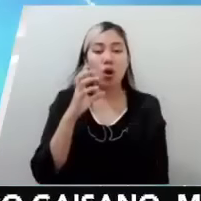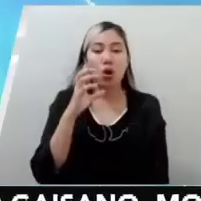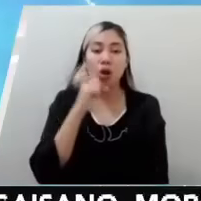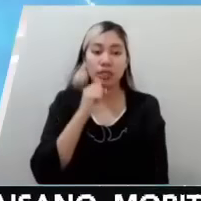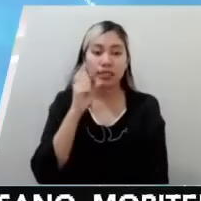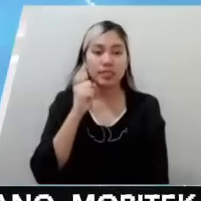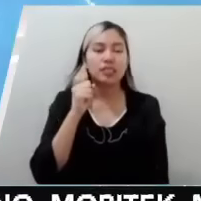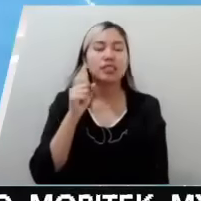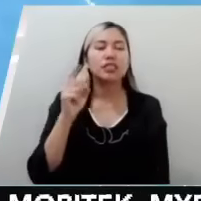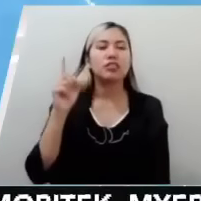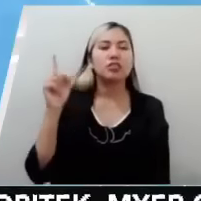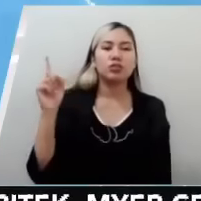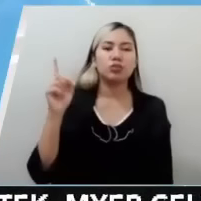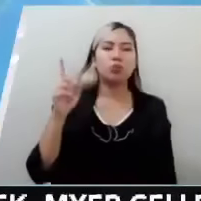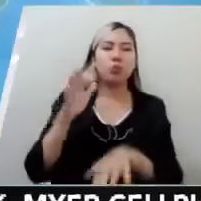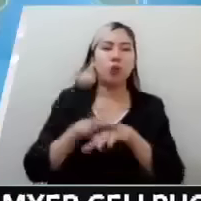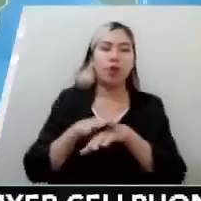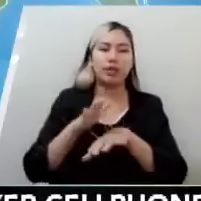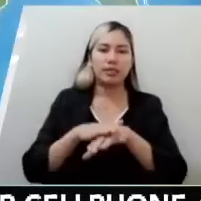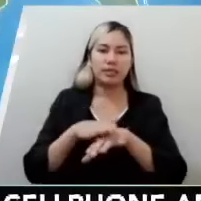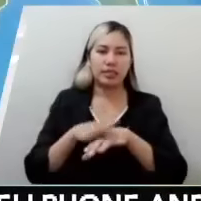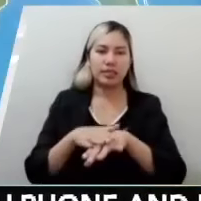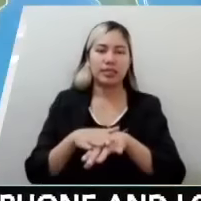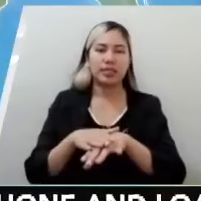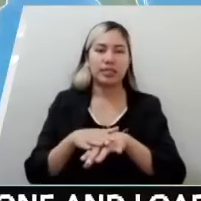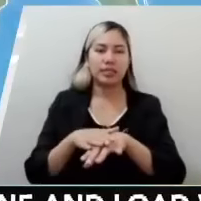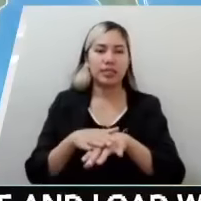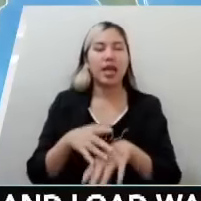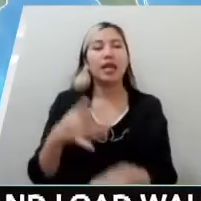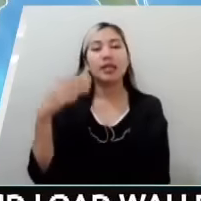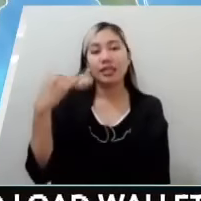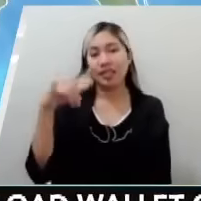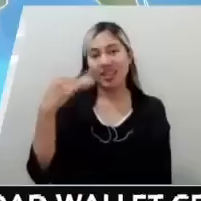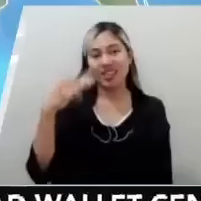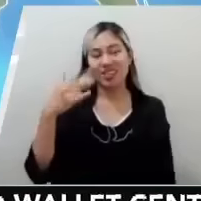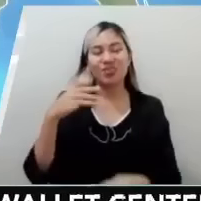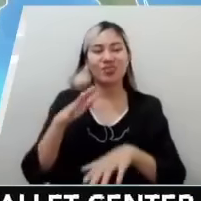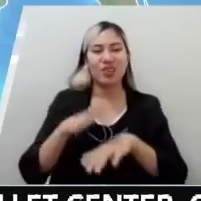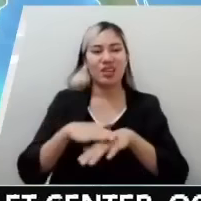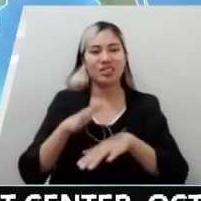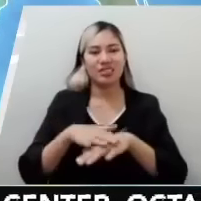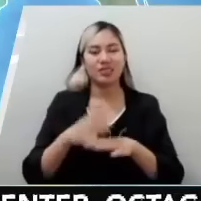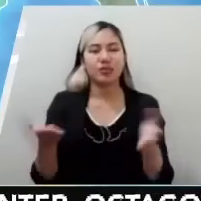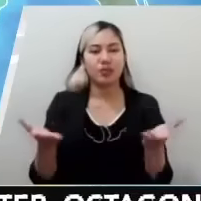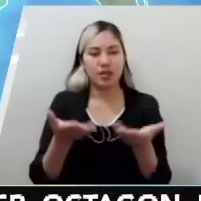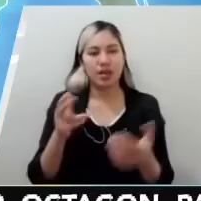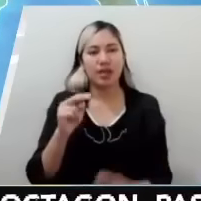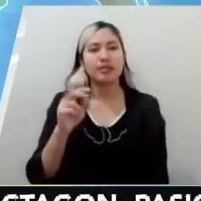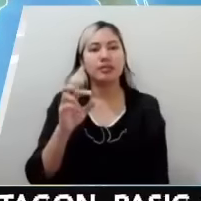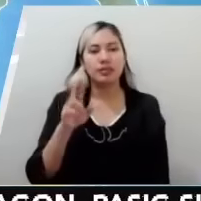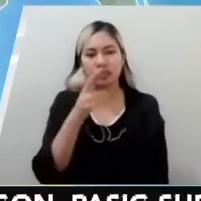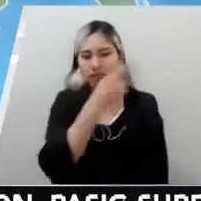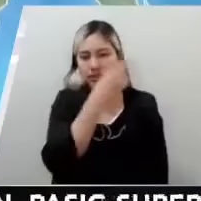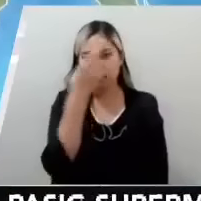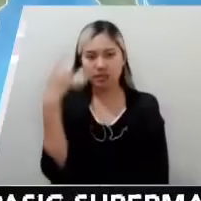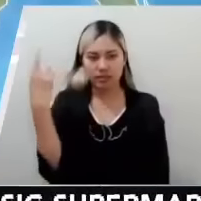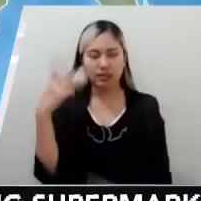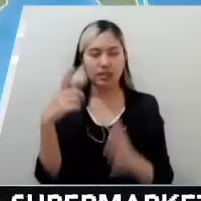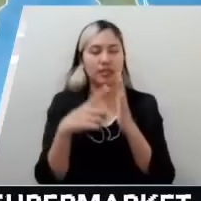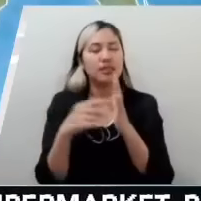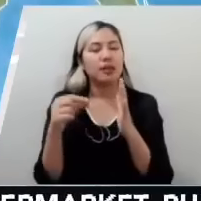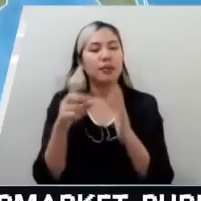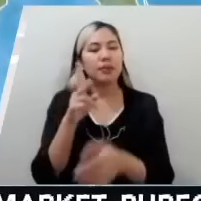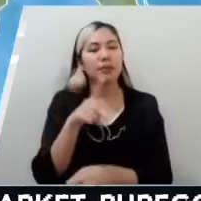Zambales yellow rainfall warning naman sa ilang panig ng Metro Manila at Rizal maging sa buong Tarlac Pampanga at